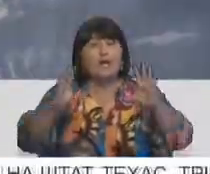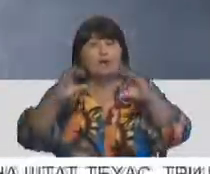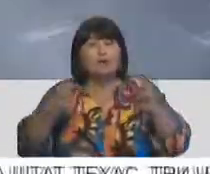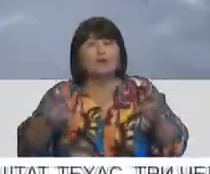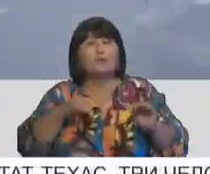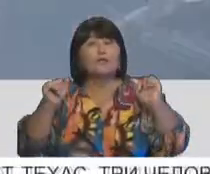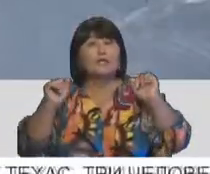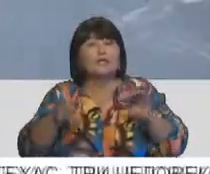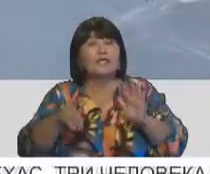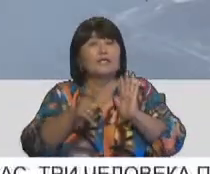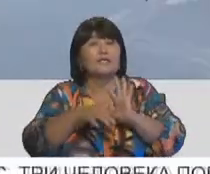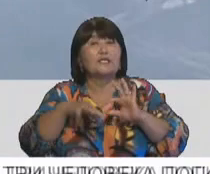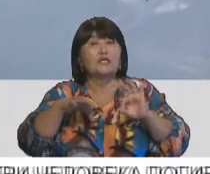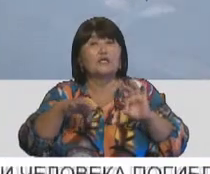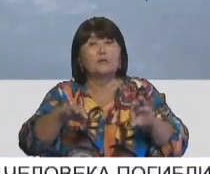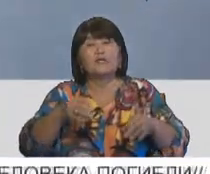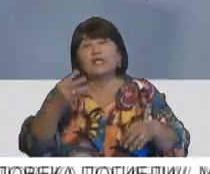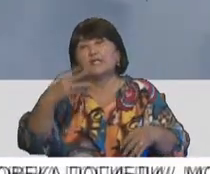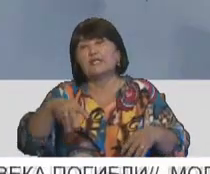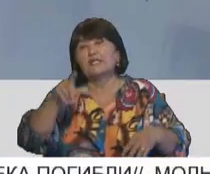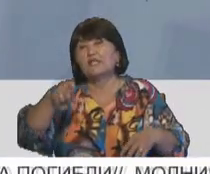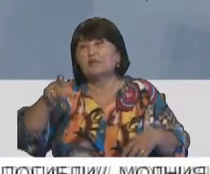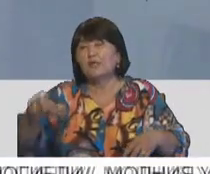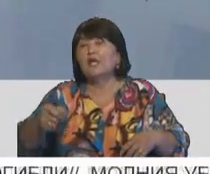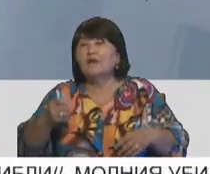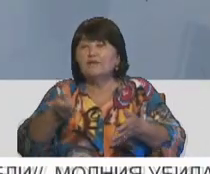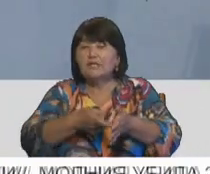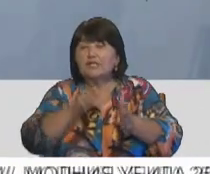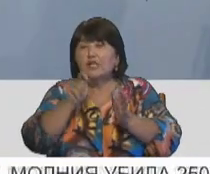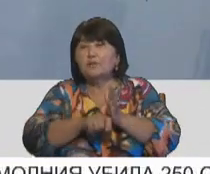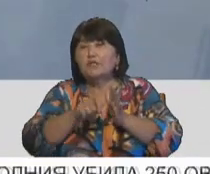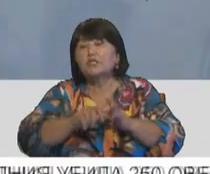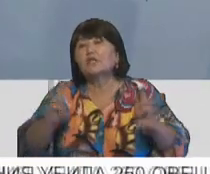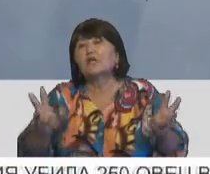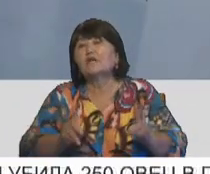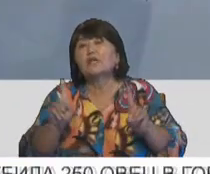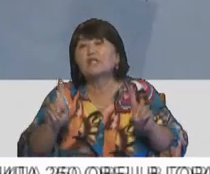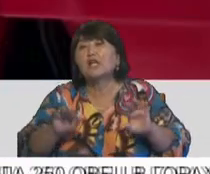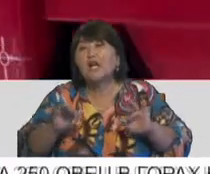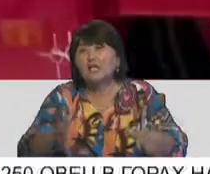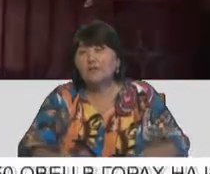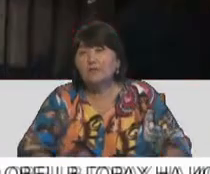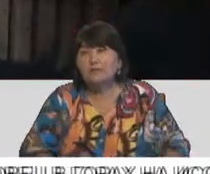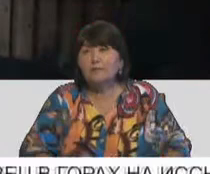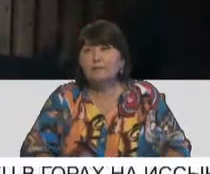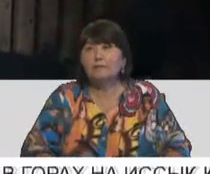были задействованы 7 единиц техники и 30 пожарных. Выясняются причины возгорания.